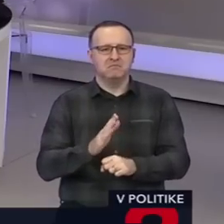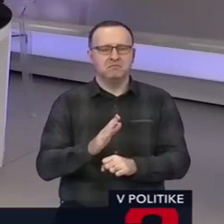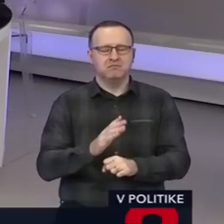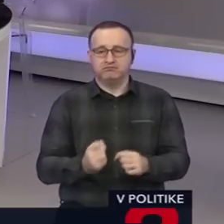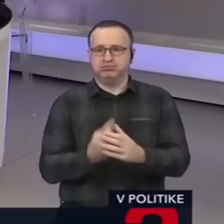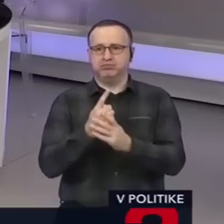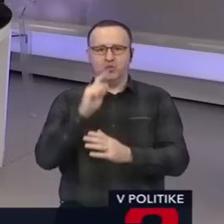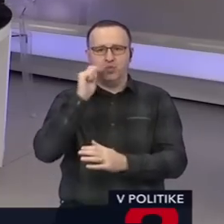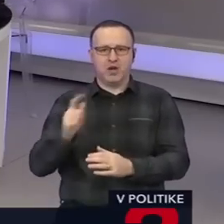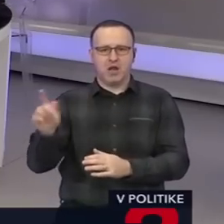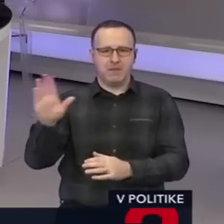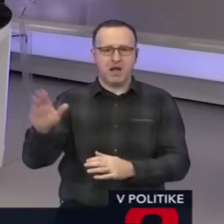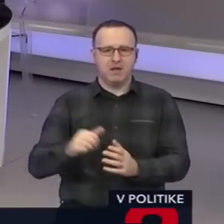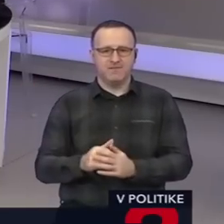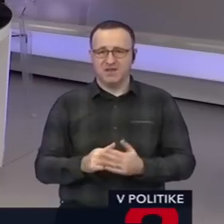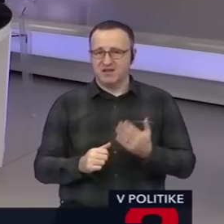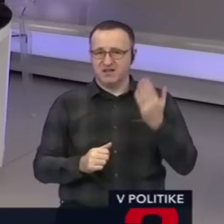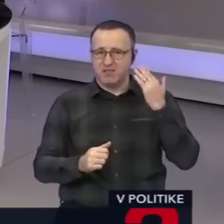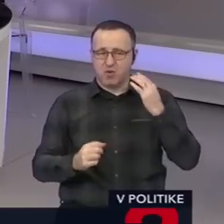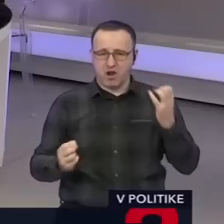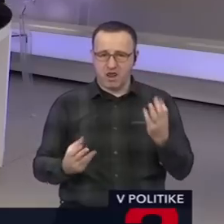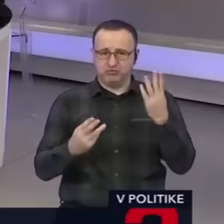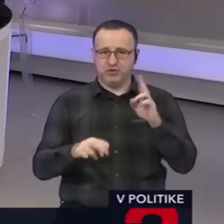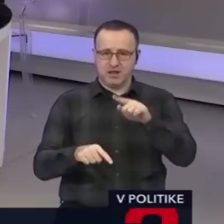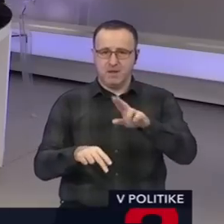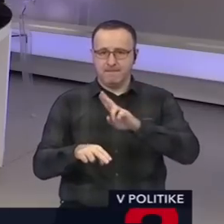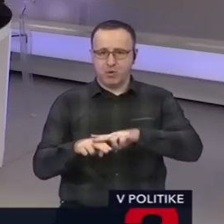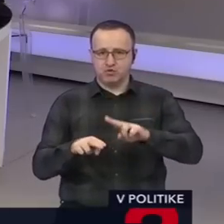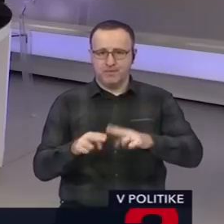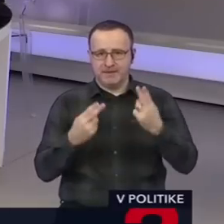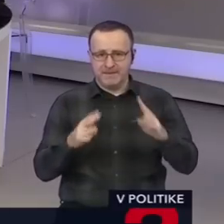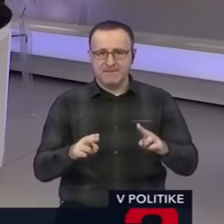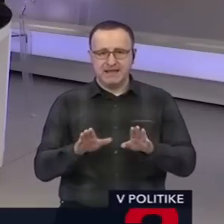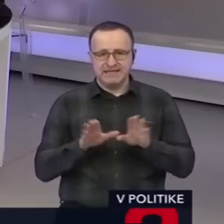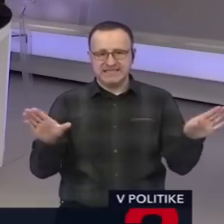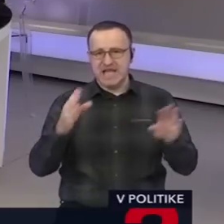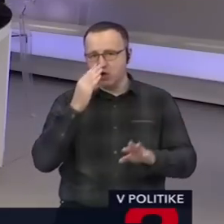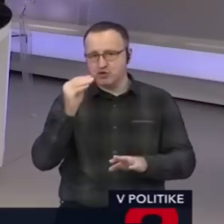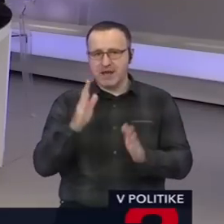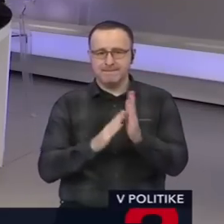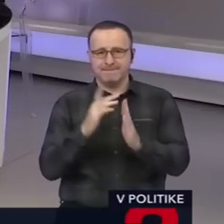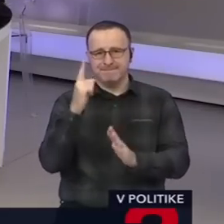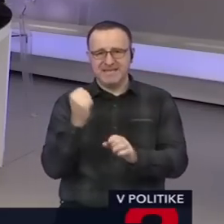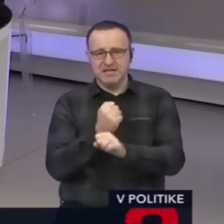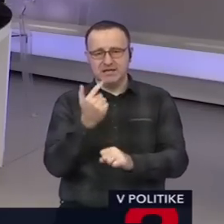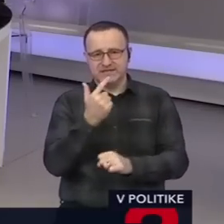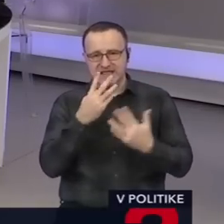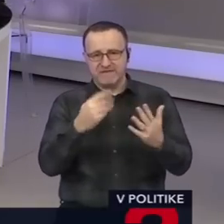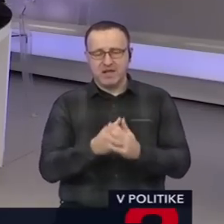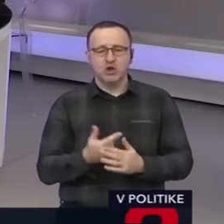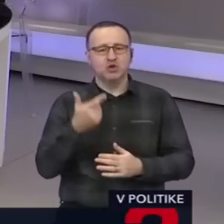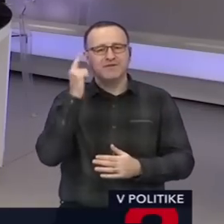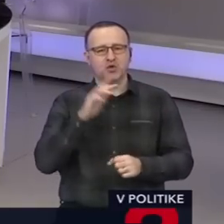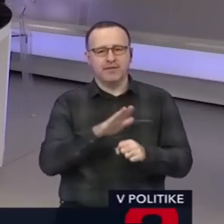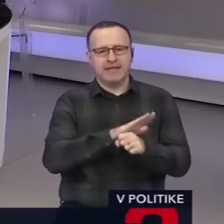by bývalo lepšie, keby takýto postup bol aj v prípade stíhačiek MiG-29 a bolo by ich bývalo Slovensko